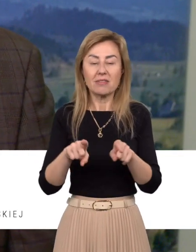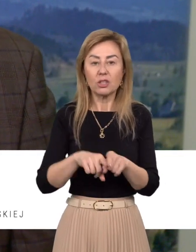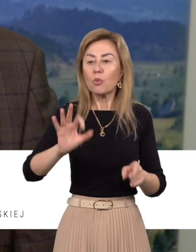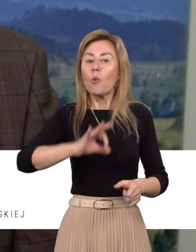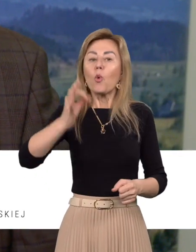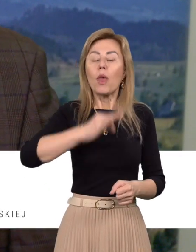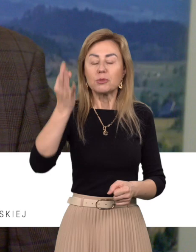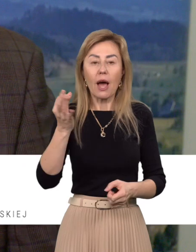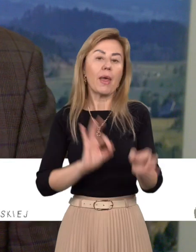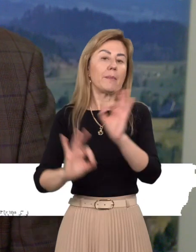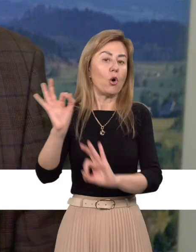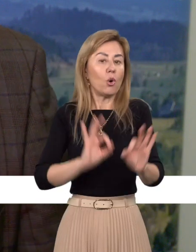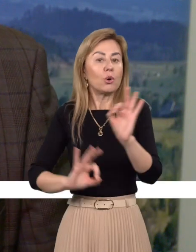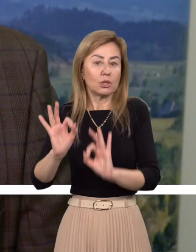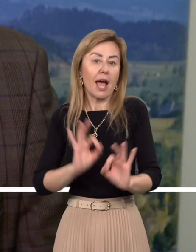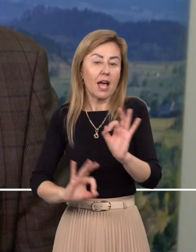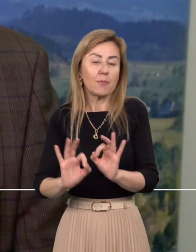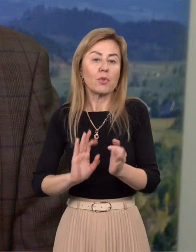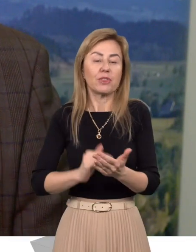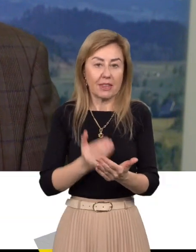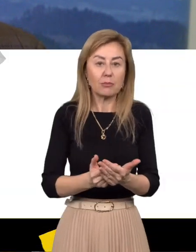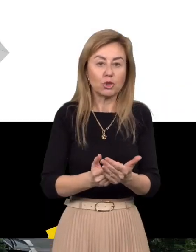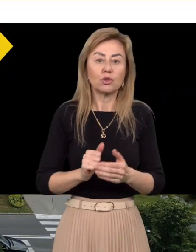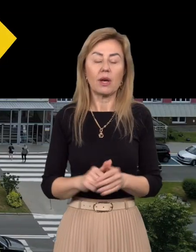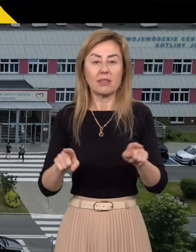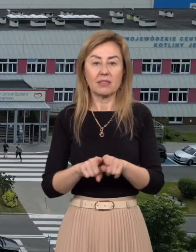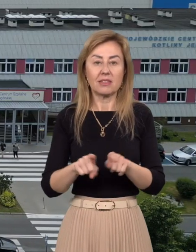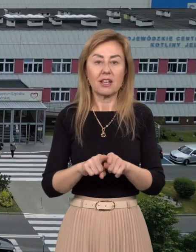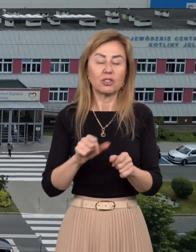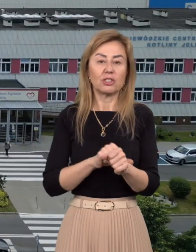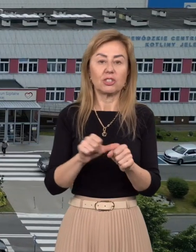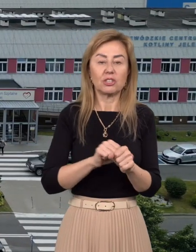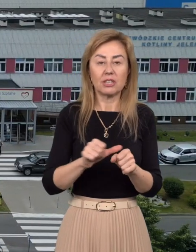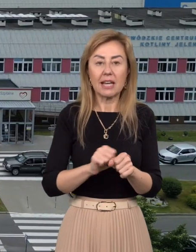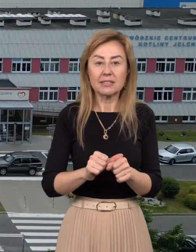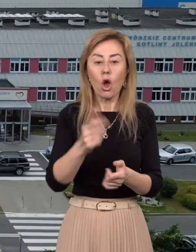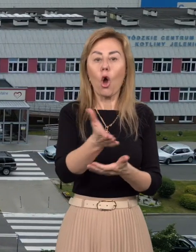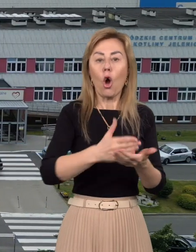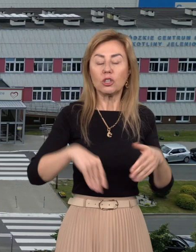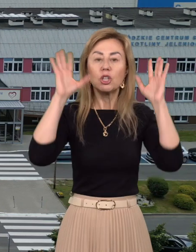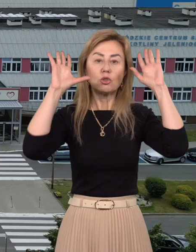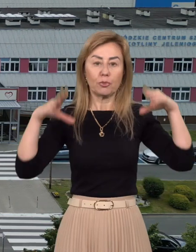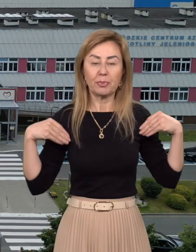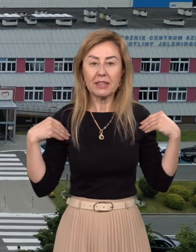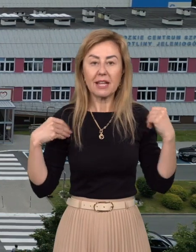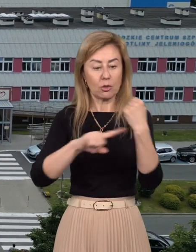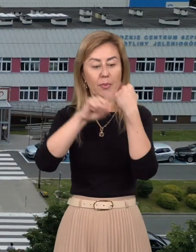w nowoczesny sprzęt i aparaturę medyczną. To między innymi oddział